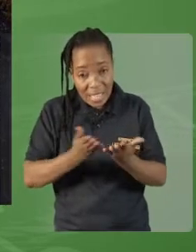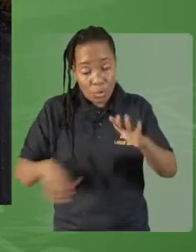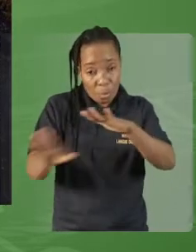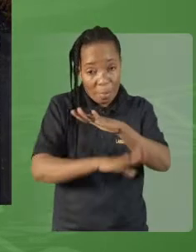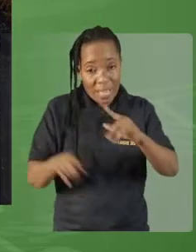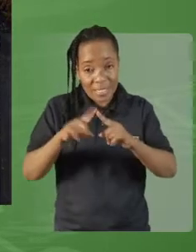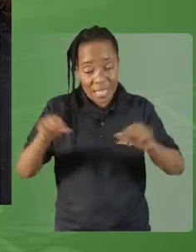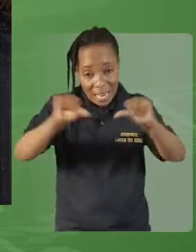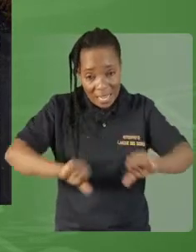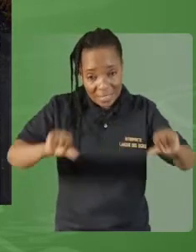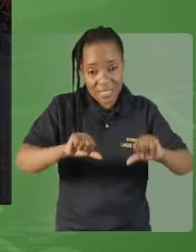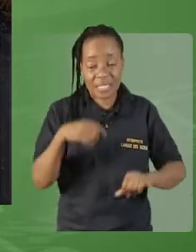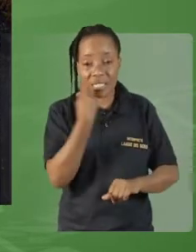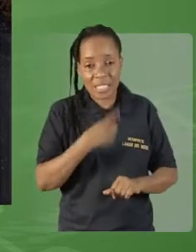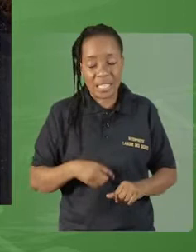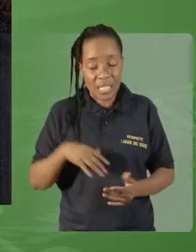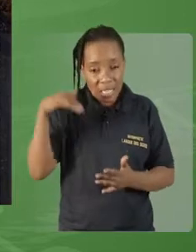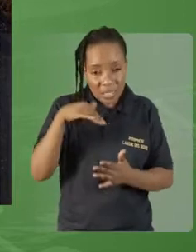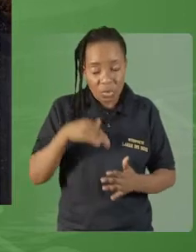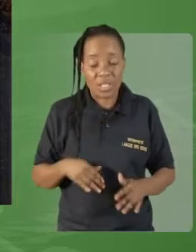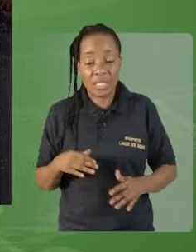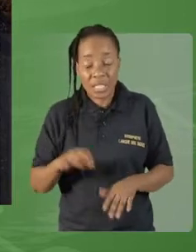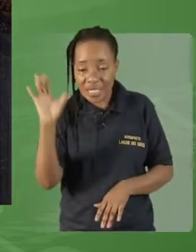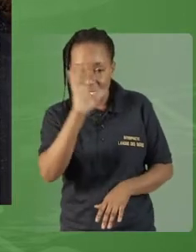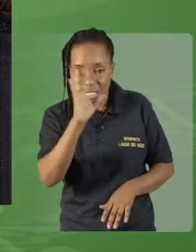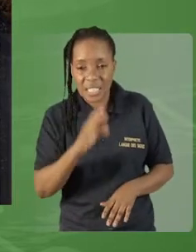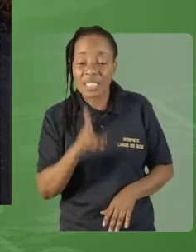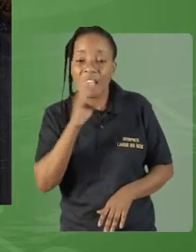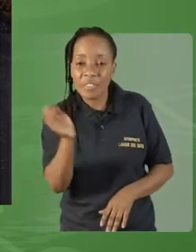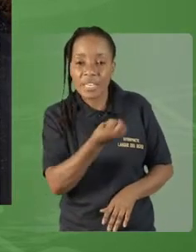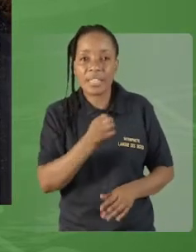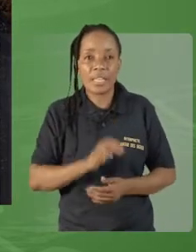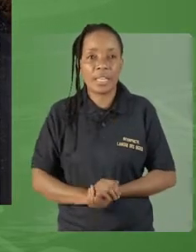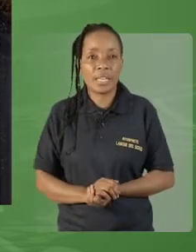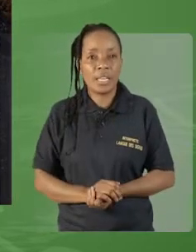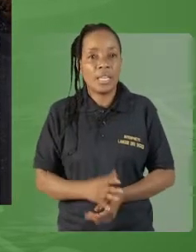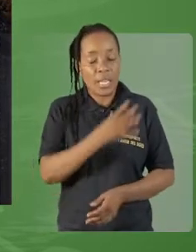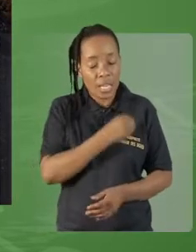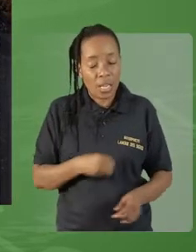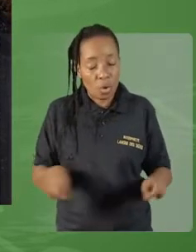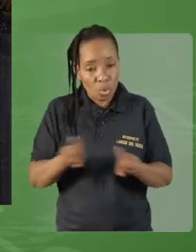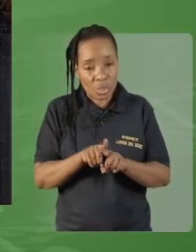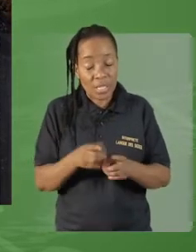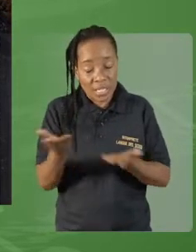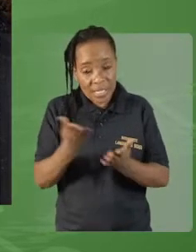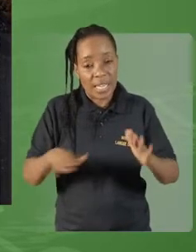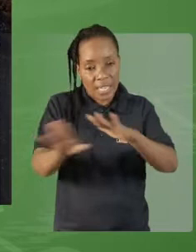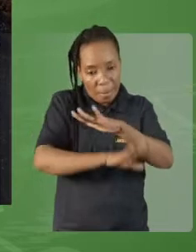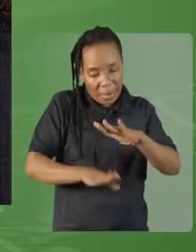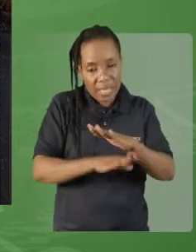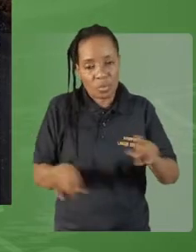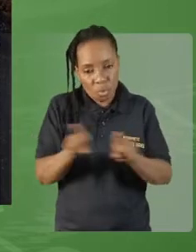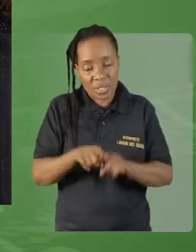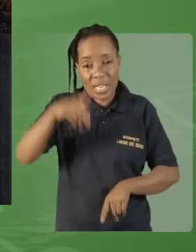en quête de vérité, ainsi qu'à la philosophie, qui, elle également, est en quête de